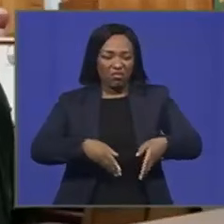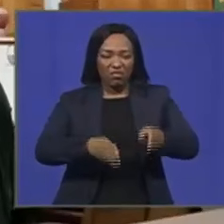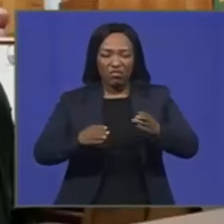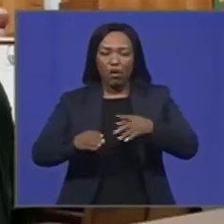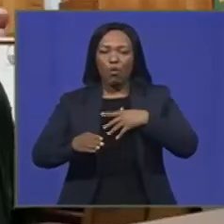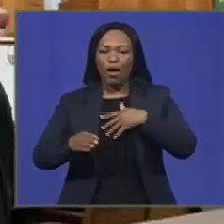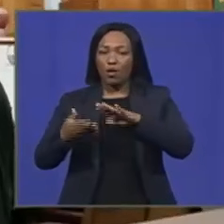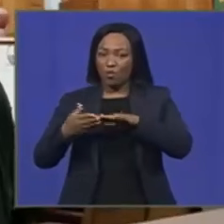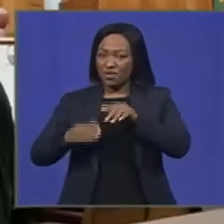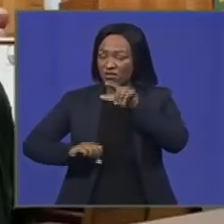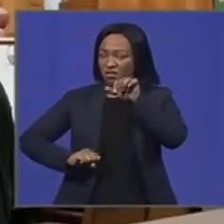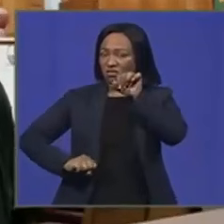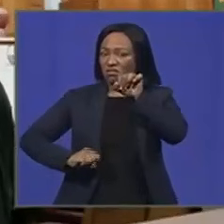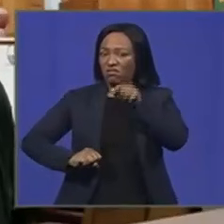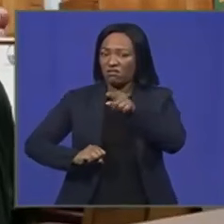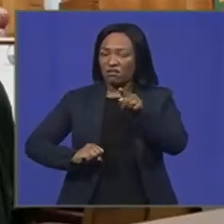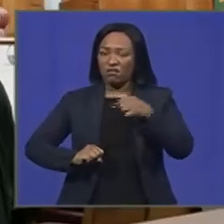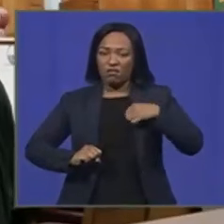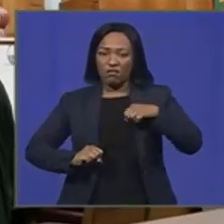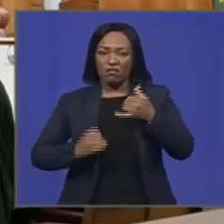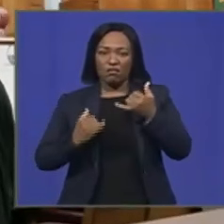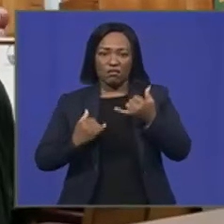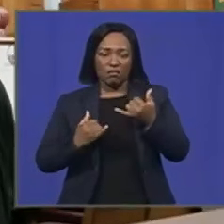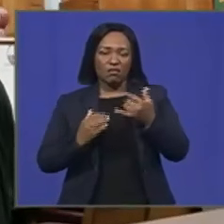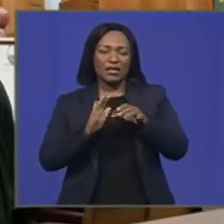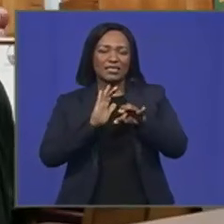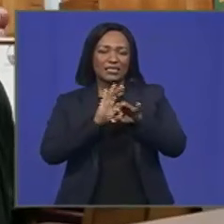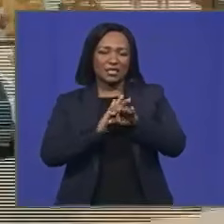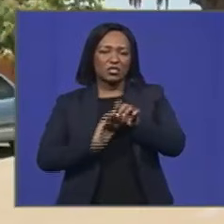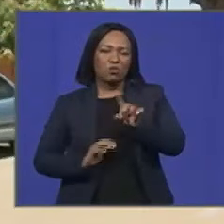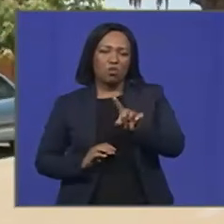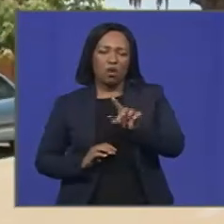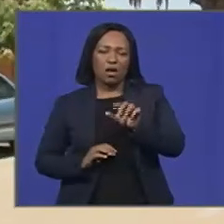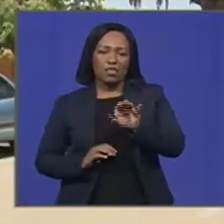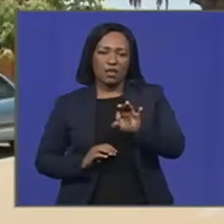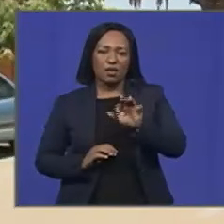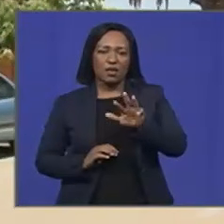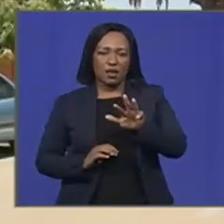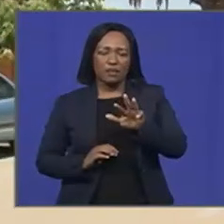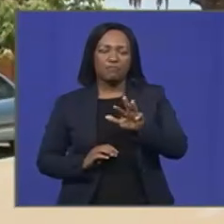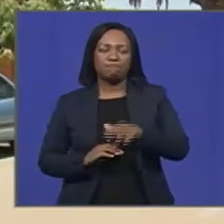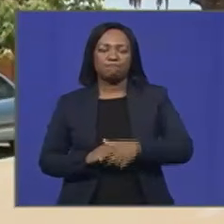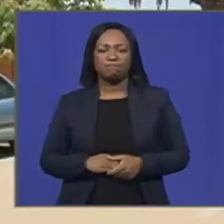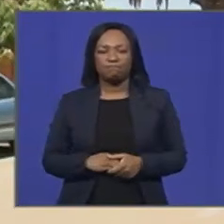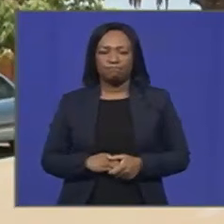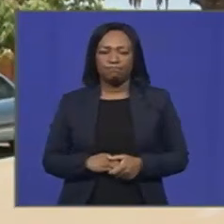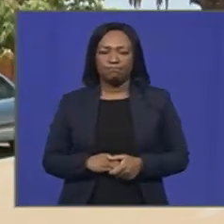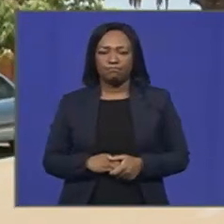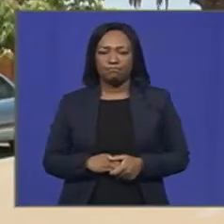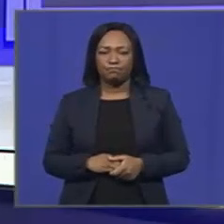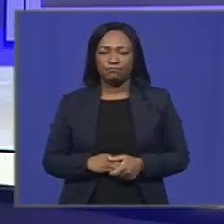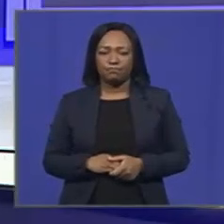ka bogale tshwetso ya go baya masepala mo tlase ga tsamaiso ya section 139. Tebogo Msimanga, dikgang tsa SABC,